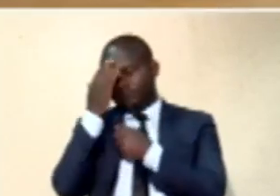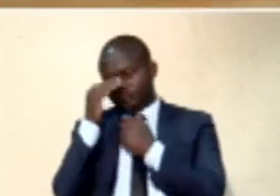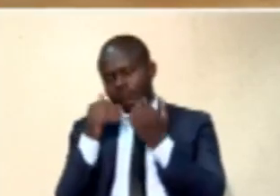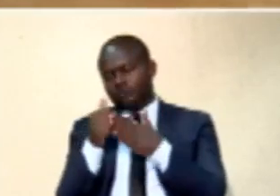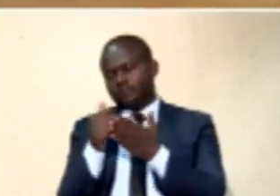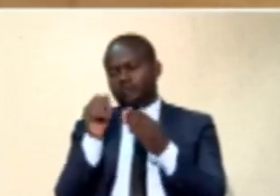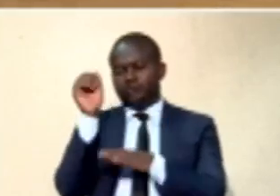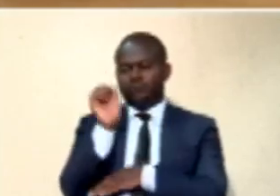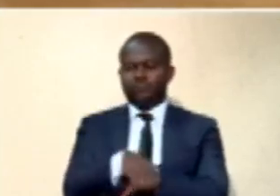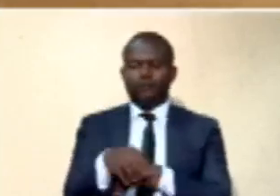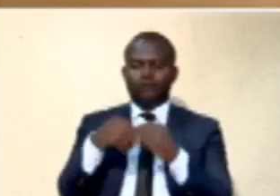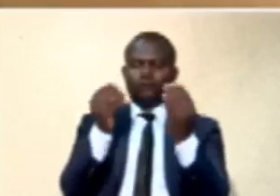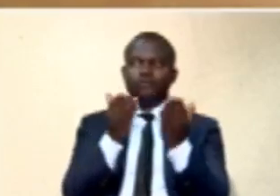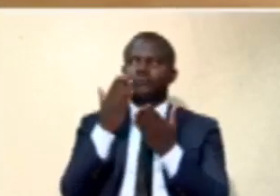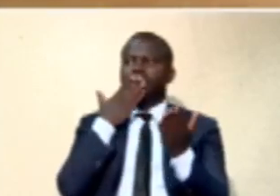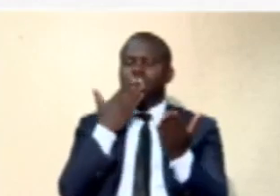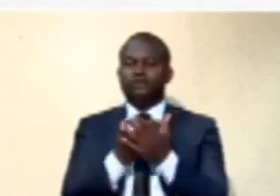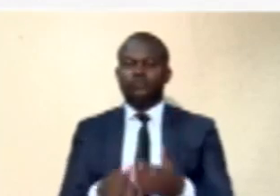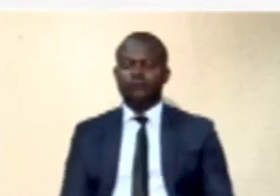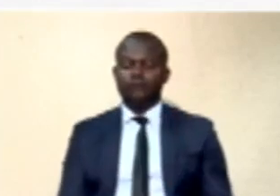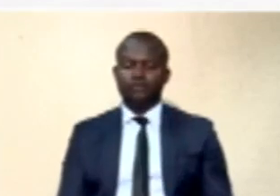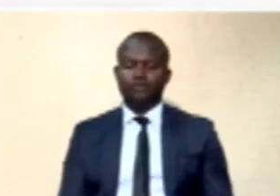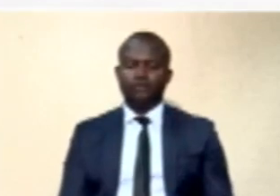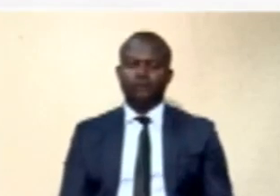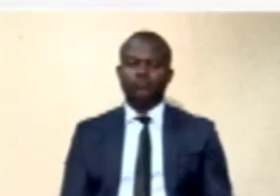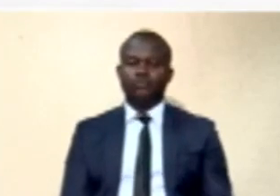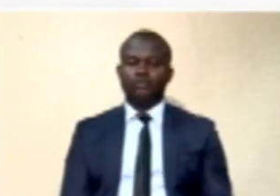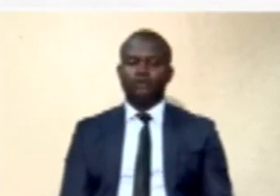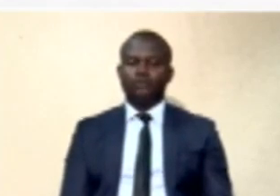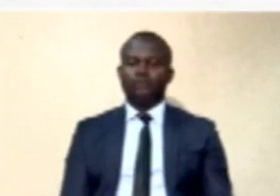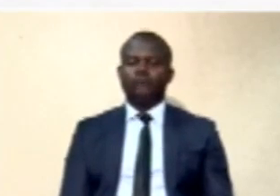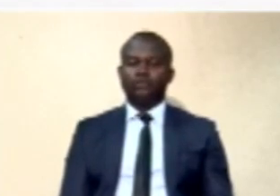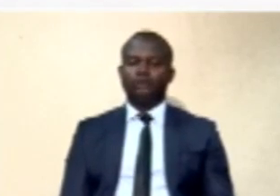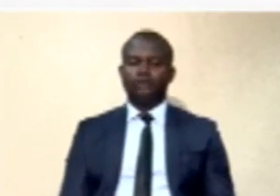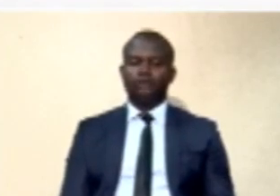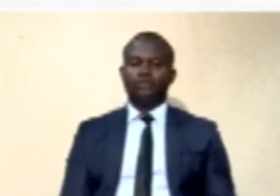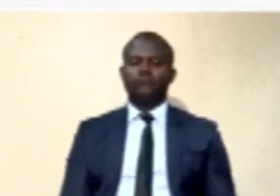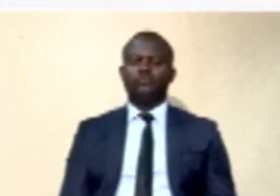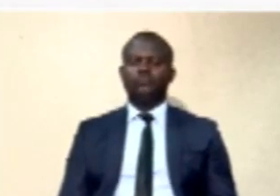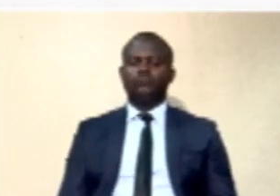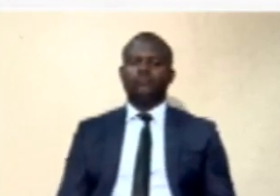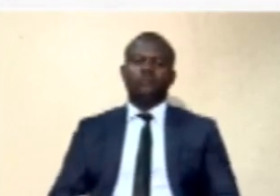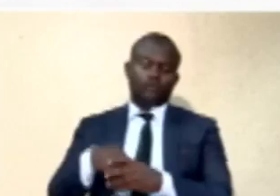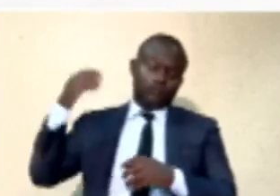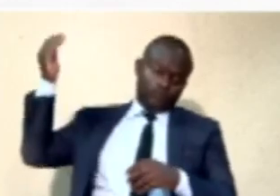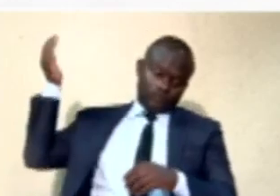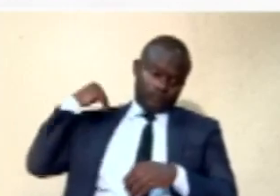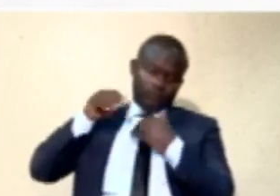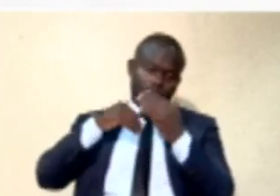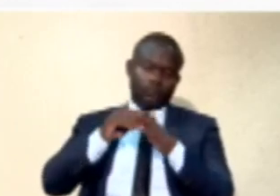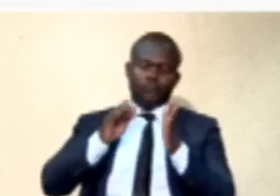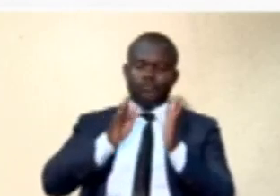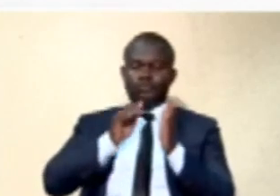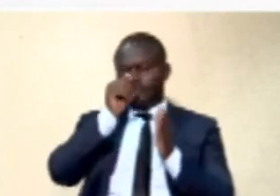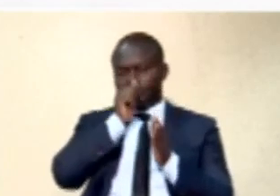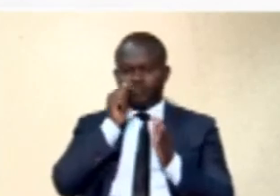mavuriro arusheho gutanga serivisi nziza. Mbere umuforomo niwe wari wemere yuko aza agafatanya na Leta muri public private partnership